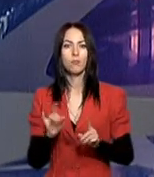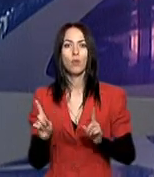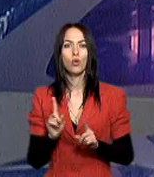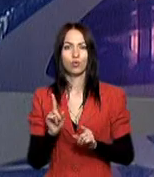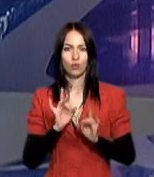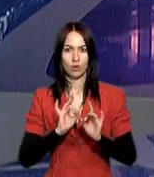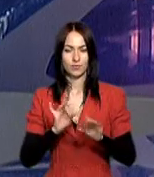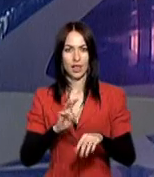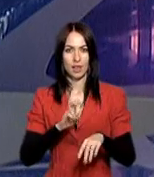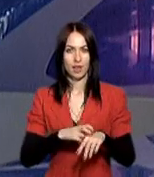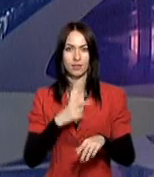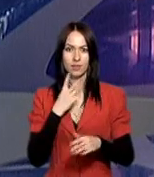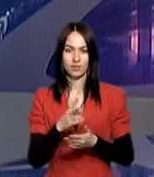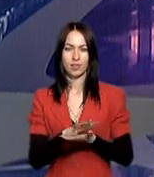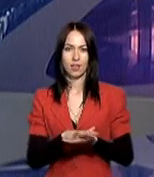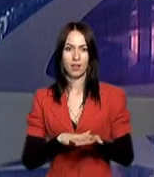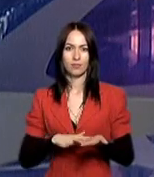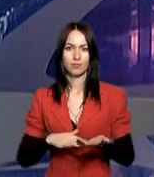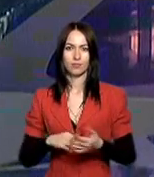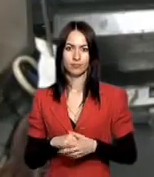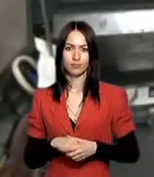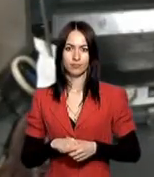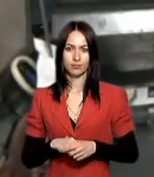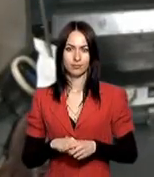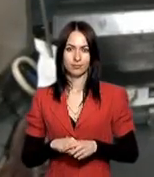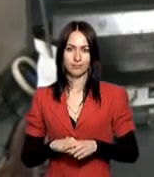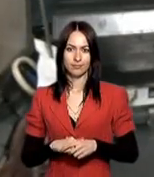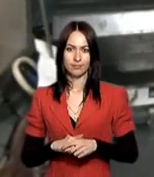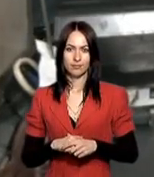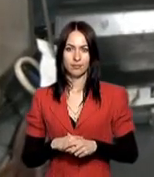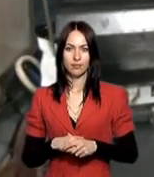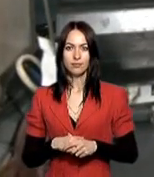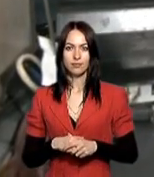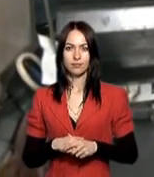кажуть лікарі, дивіться у сюжеті Софії Цвіткової.